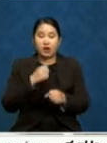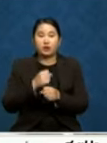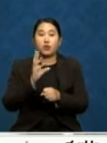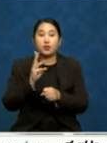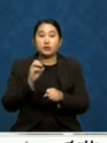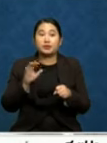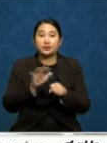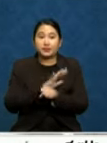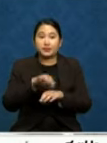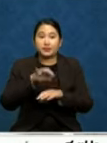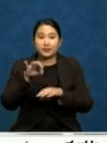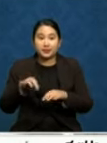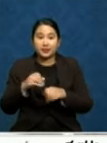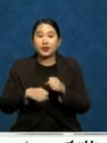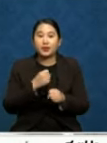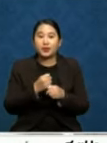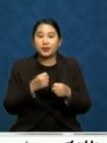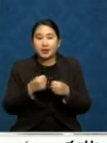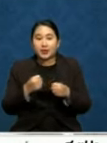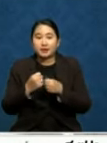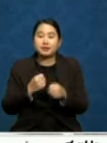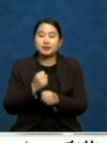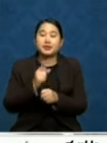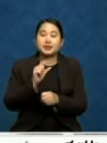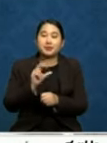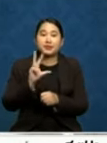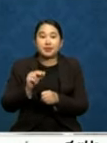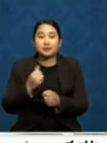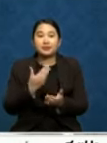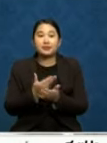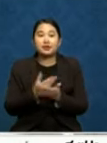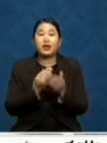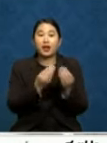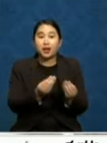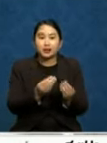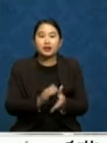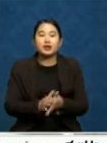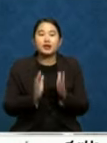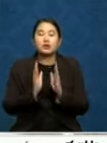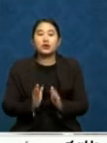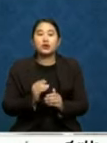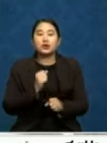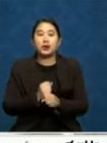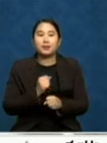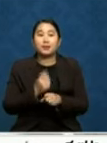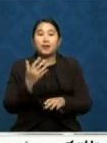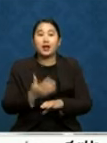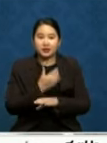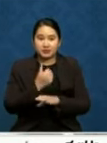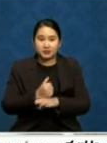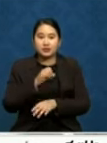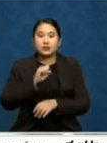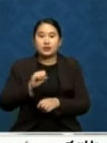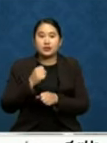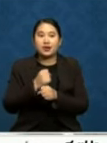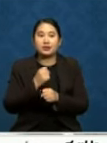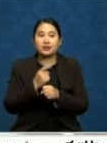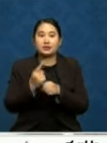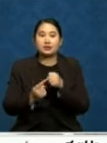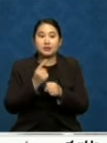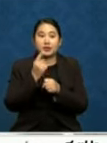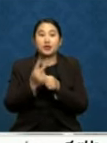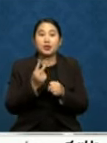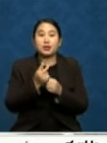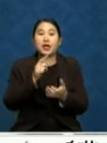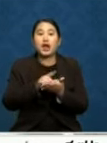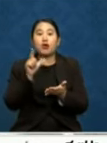ต้องมีอายุราชการ20ปี30ปีถึงจะได้เงินบำนาญคนที่มาเป็นผู้แทนมาเป็นนักการเมืองทำงานปี2ปีลา